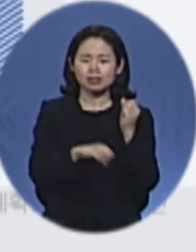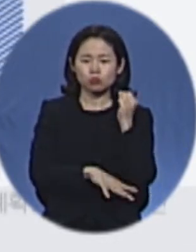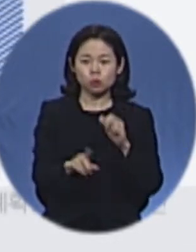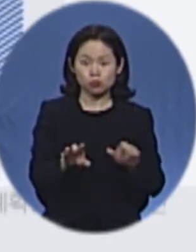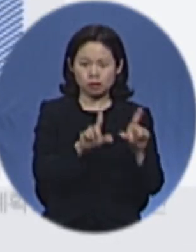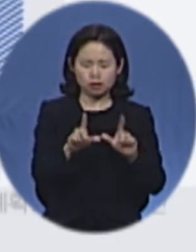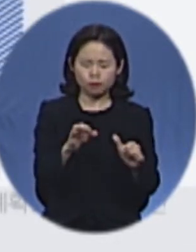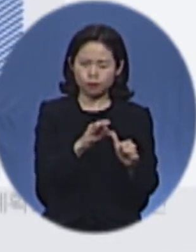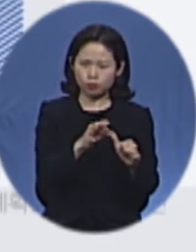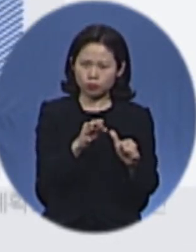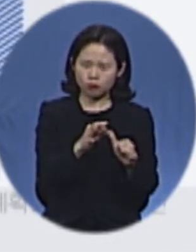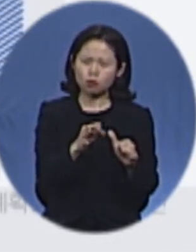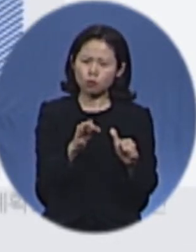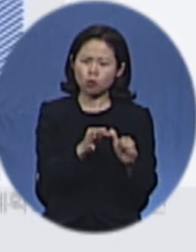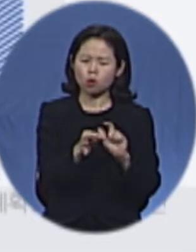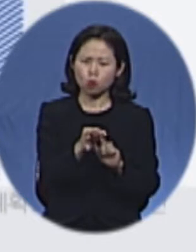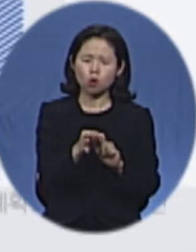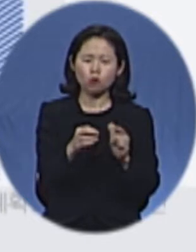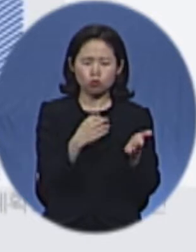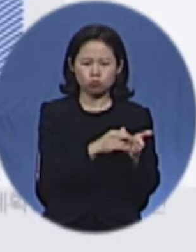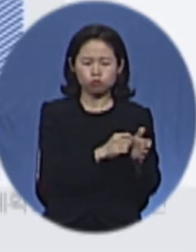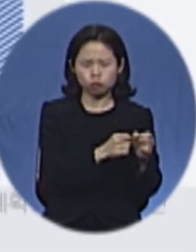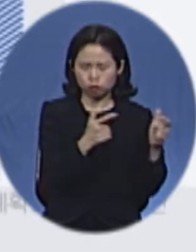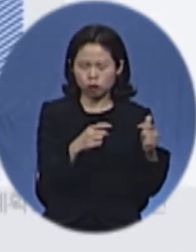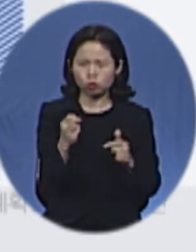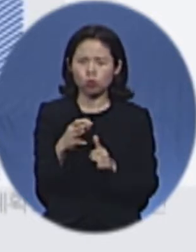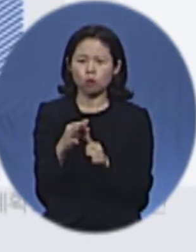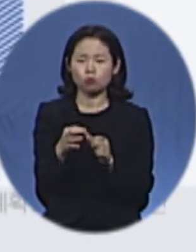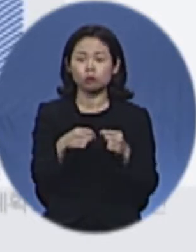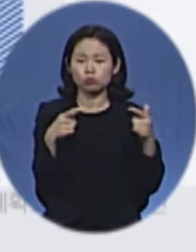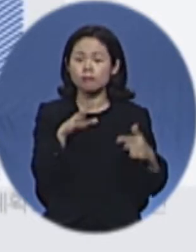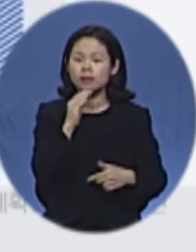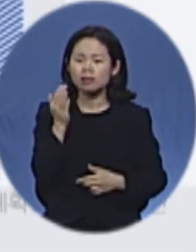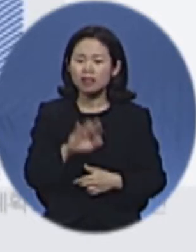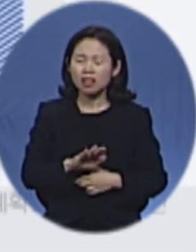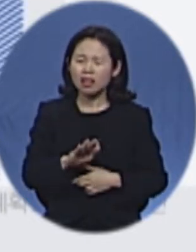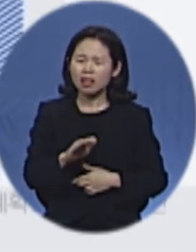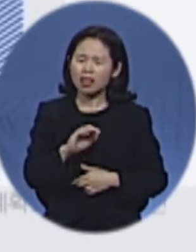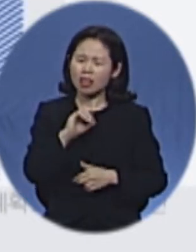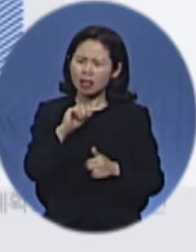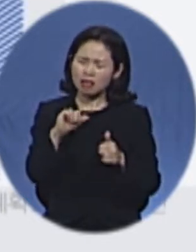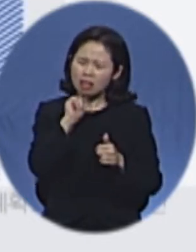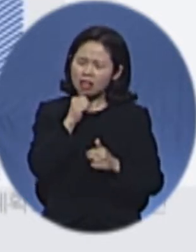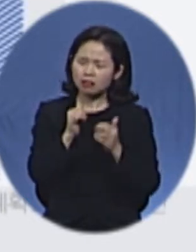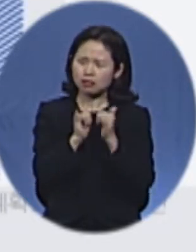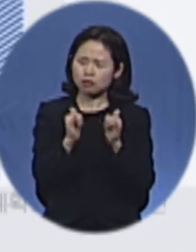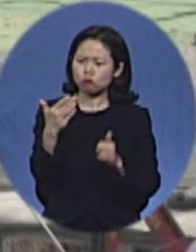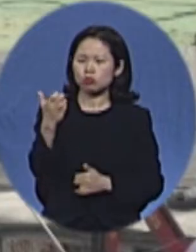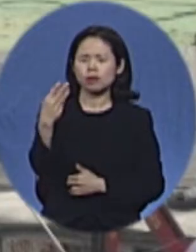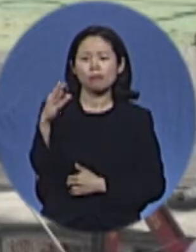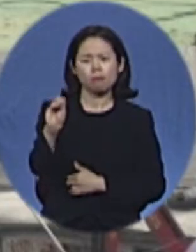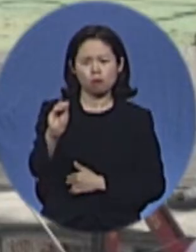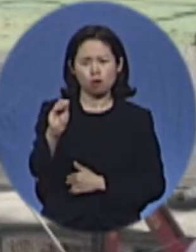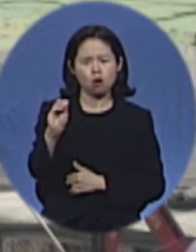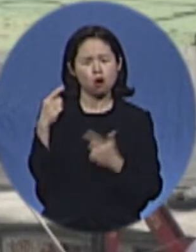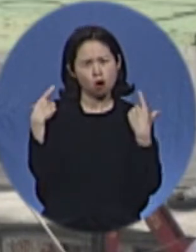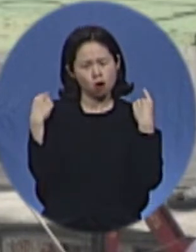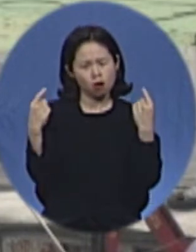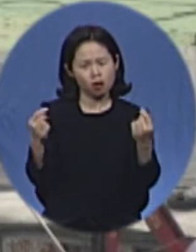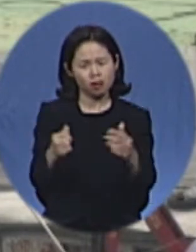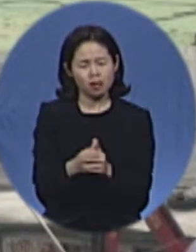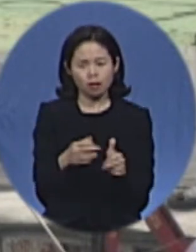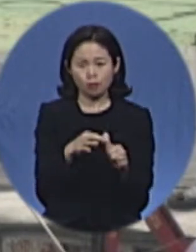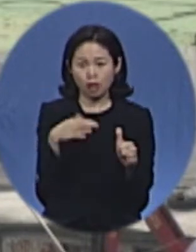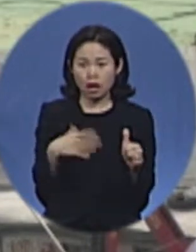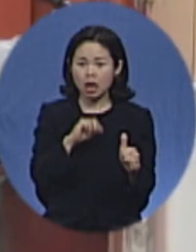수준이 증가했지만 비수급 빈곤층은 여전히 93만 명 존재하는 것으로 나타났습니다. 비수급